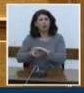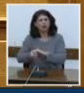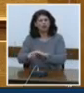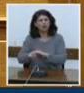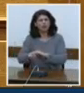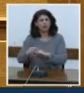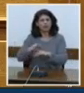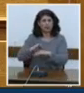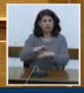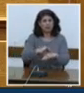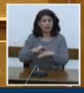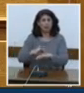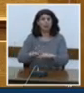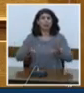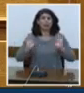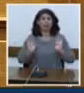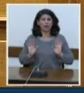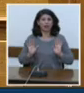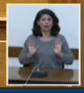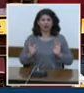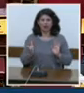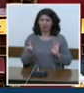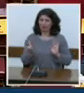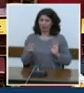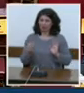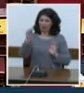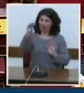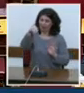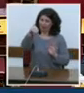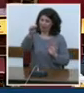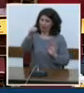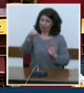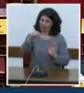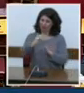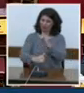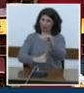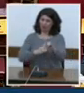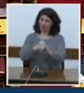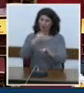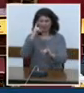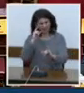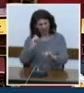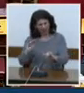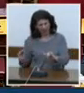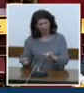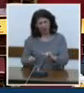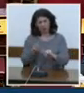χτίστηκε από τα τρόλ του διαδικτύου, των οποίων γνωρίζουμε την κομματική προέλευση.